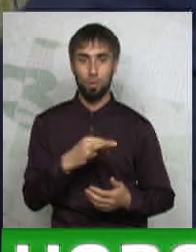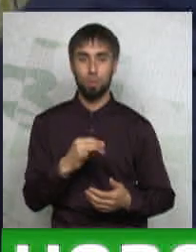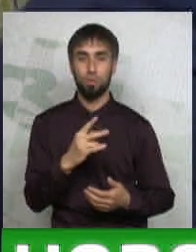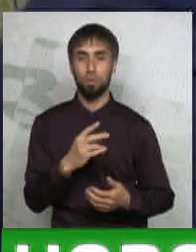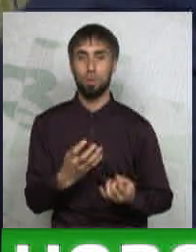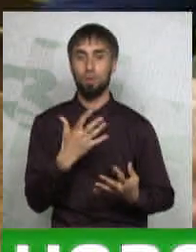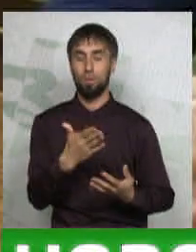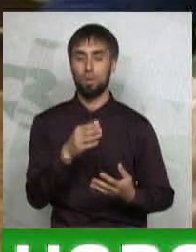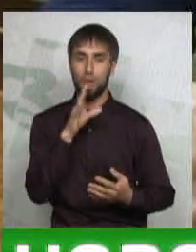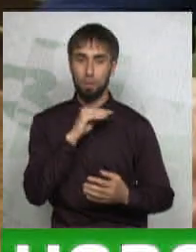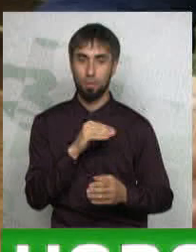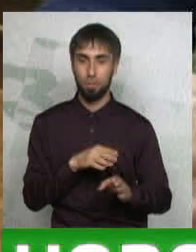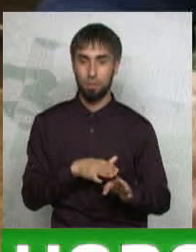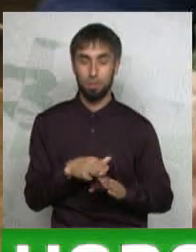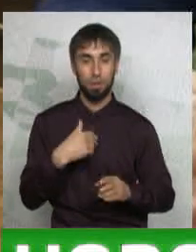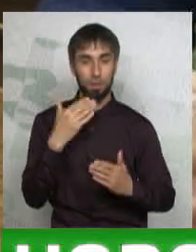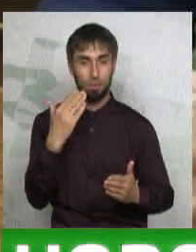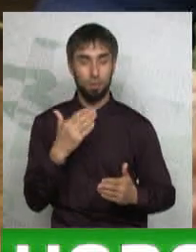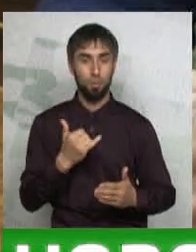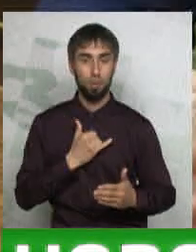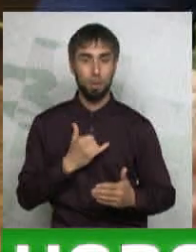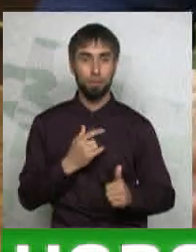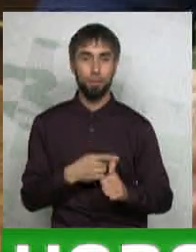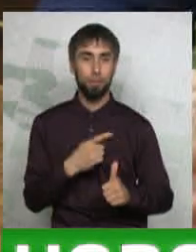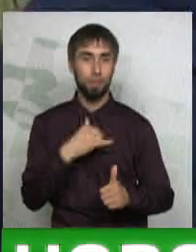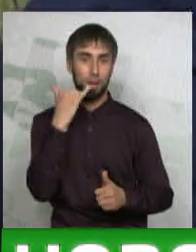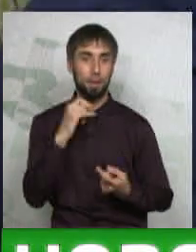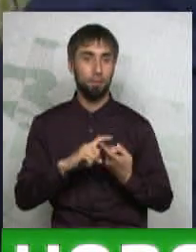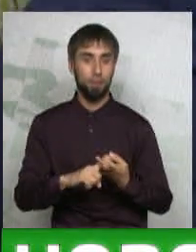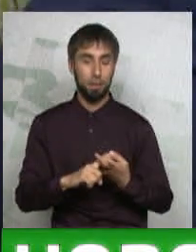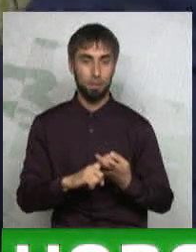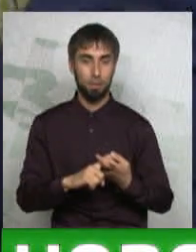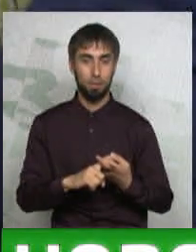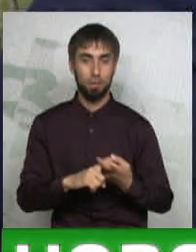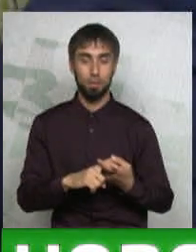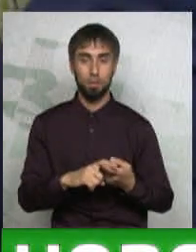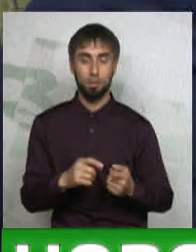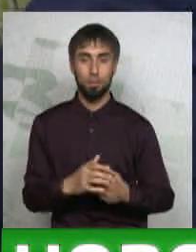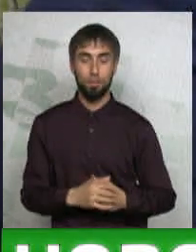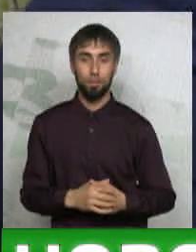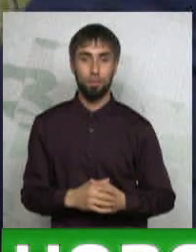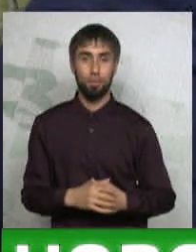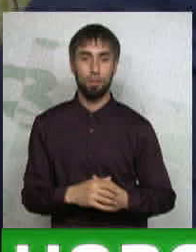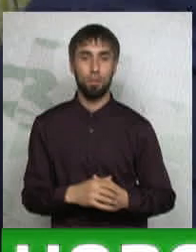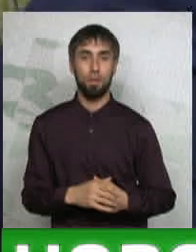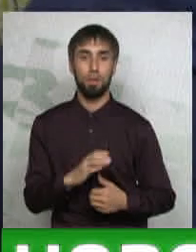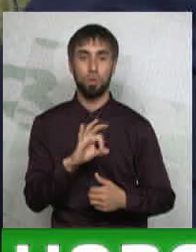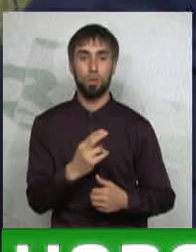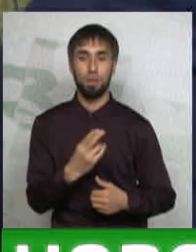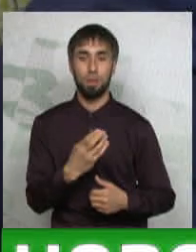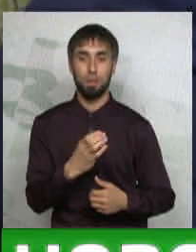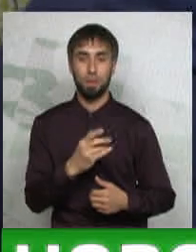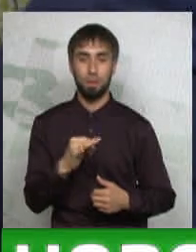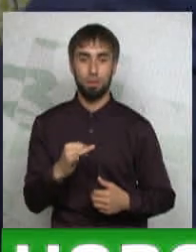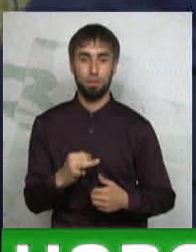у вас эффективны? У нас покрытие или количество гаджетов социальных сетей, да, всех